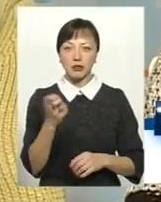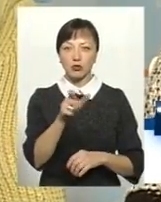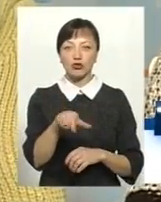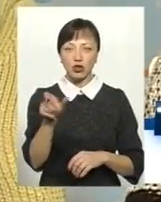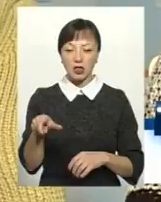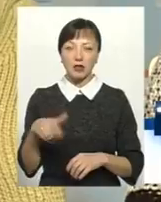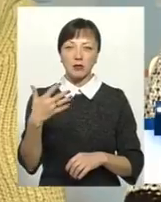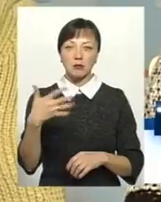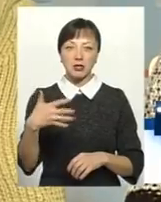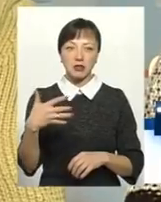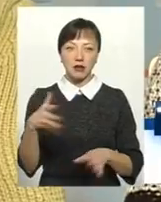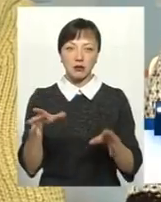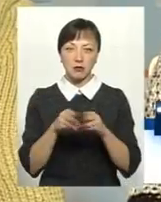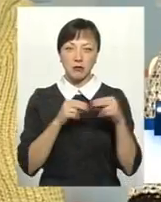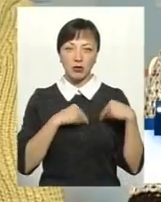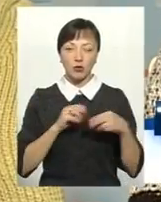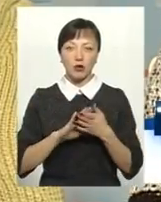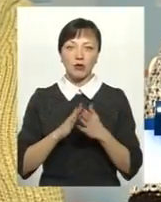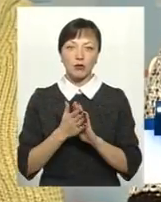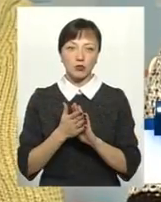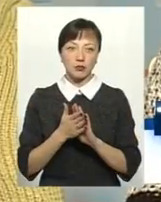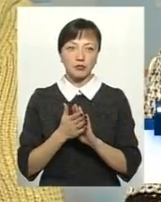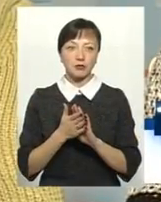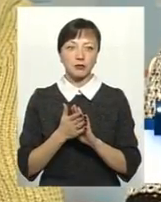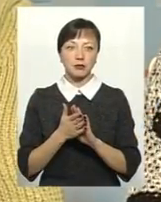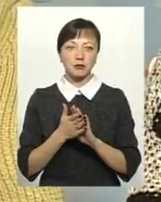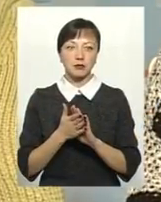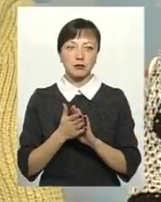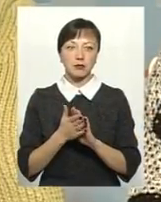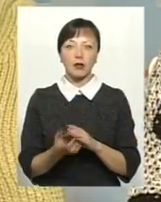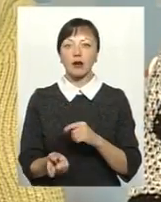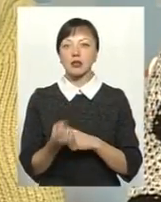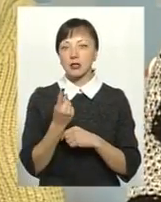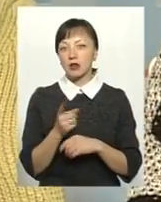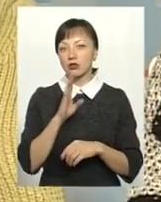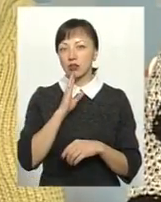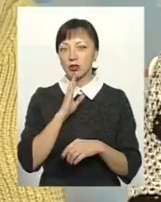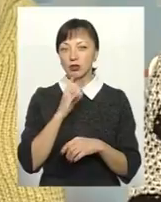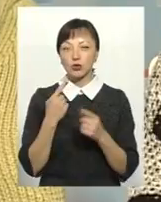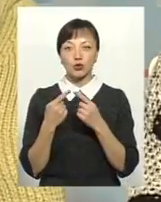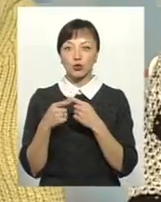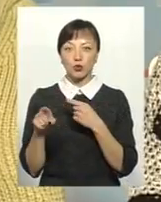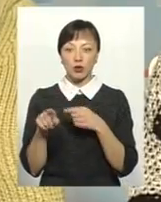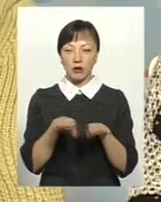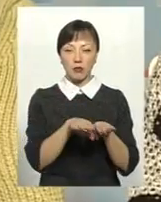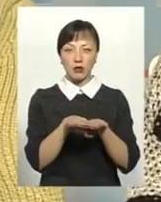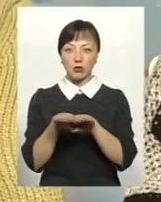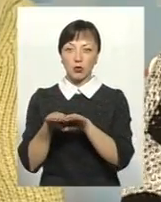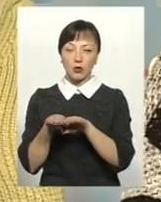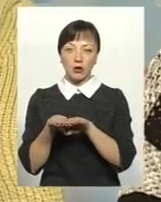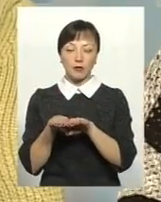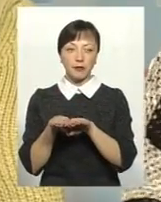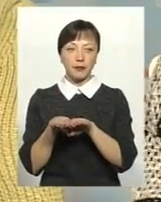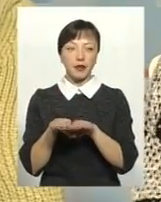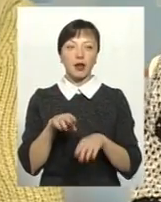и 50 партнеров, это было условие. Это оказались женщины совершенно из других прослоек. То есть,